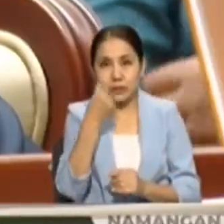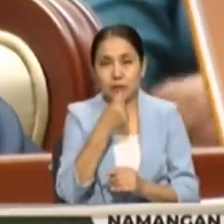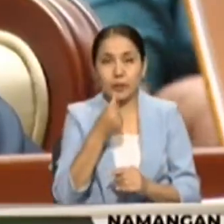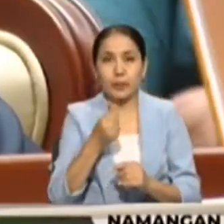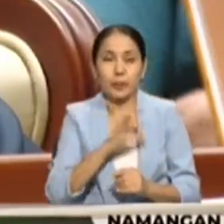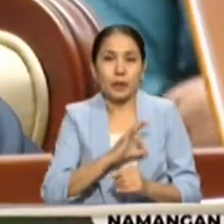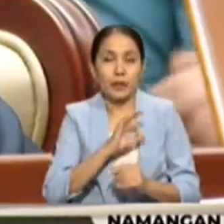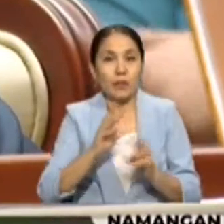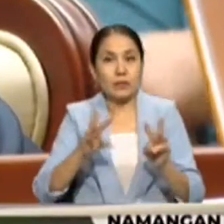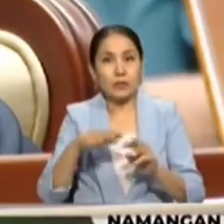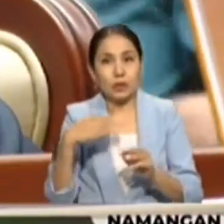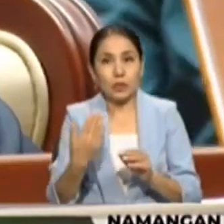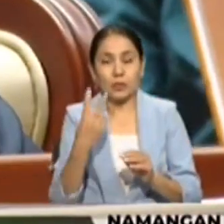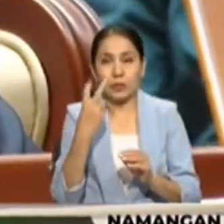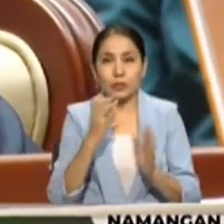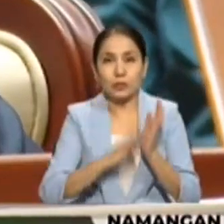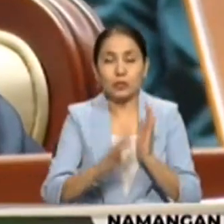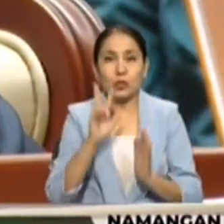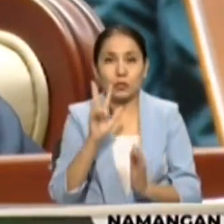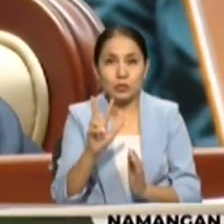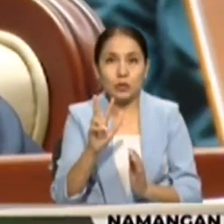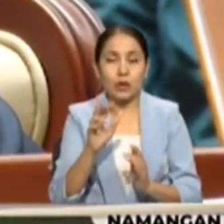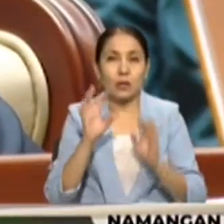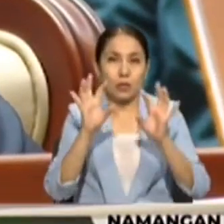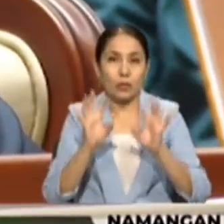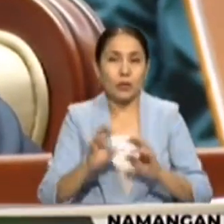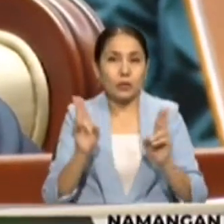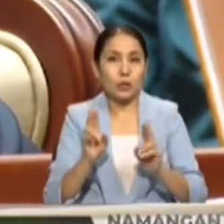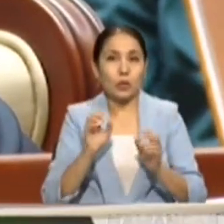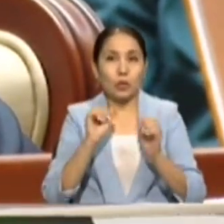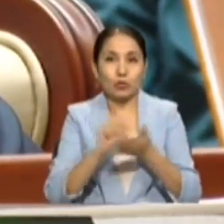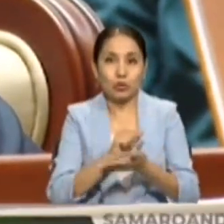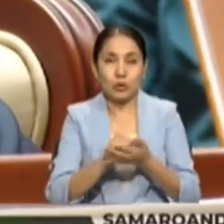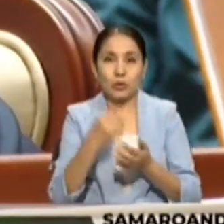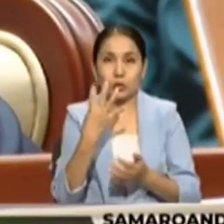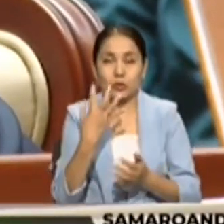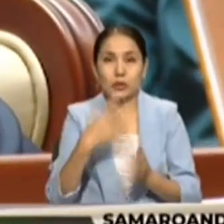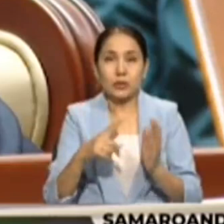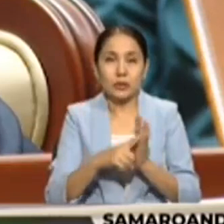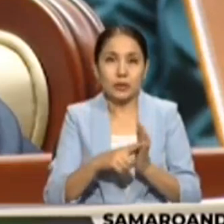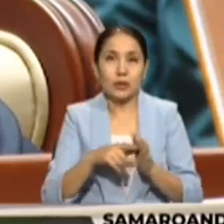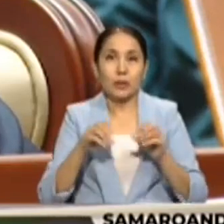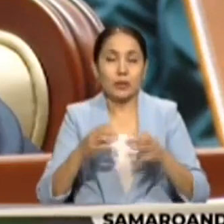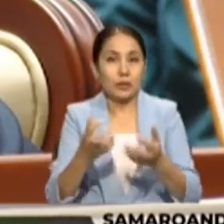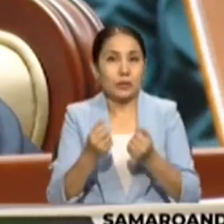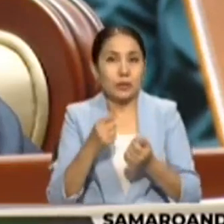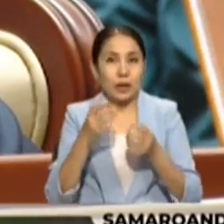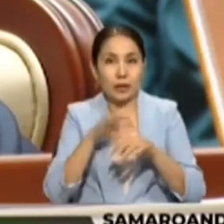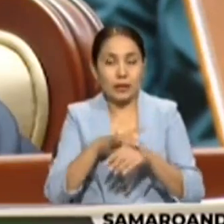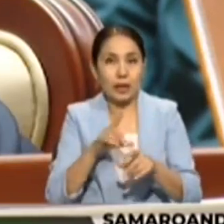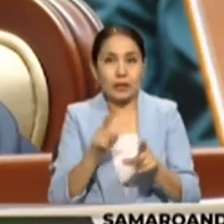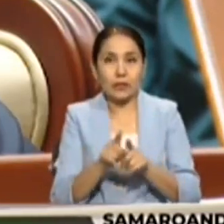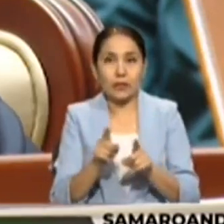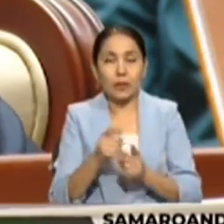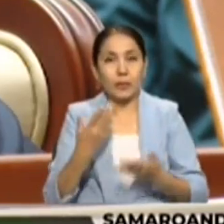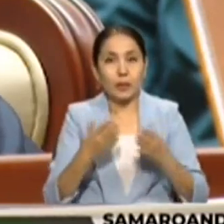Adliya vazirligi tomonidan 293 ta normativ huquqiy hujjat loyihasida 450 ta korrupsiyaviy omil aniqlangan. Yoki